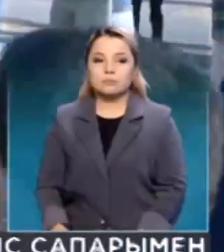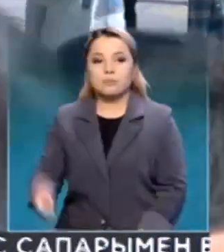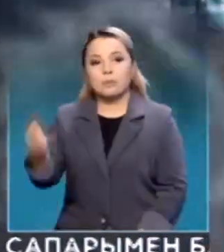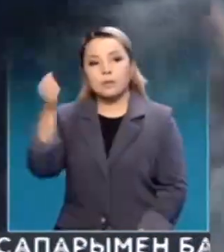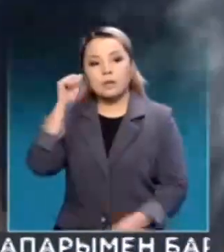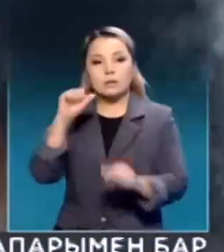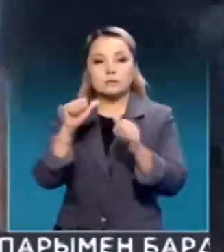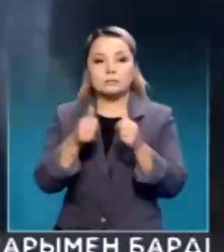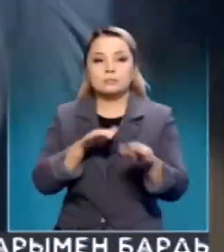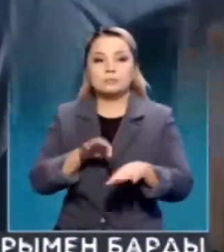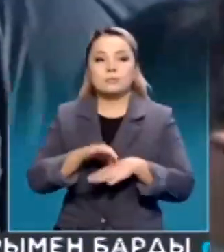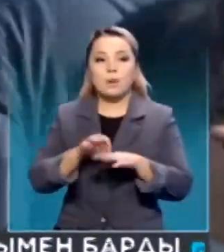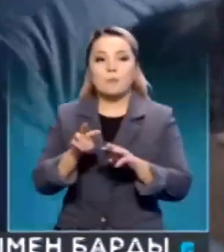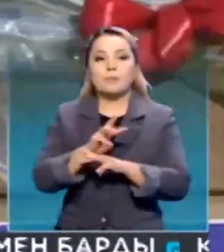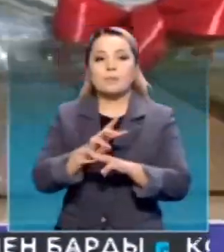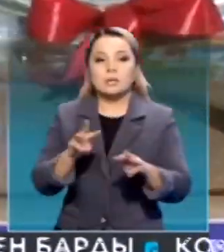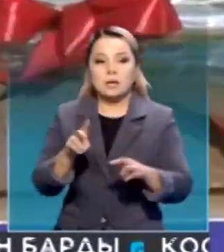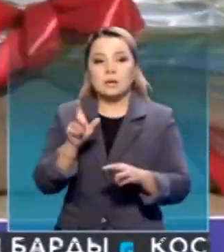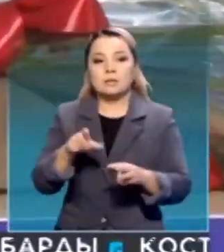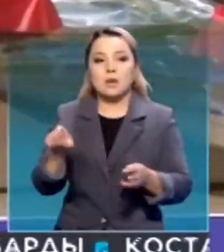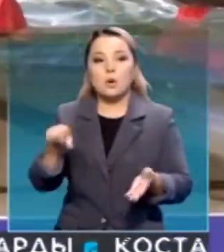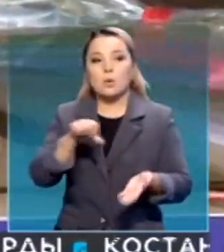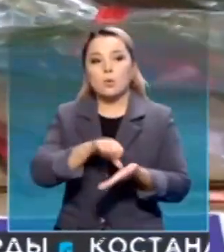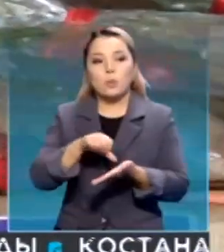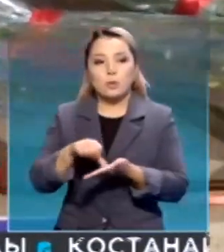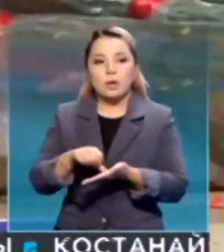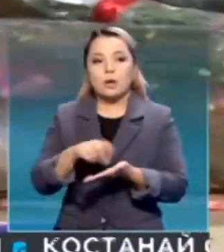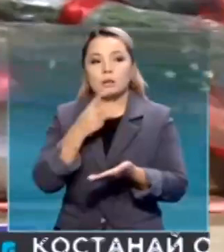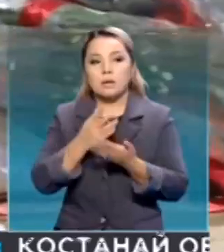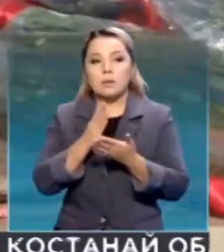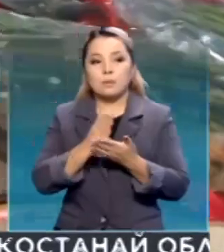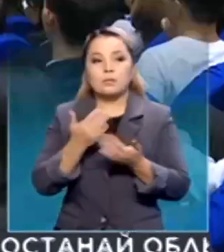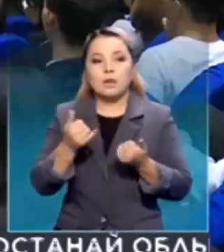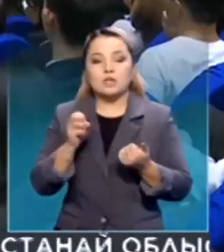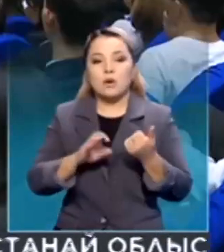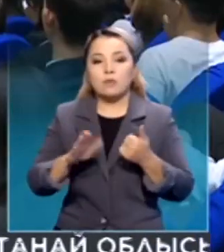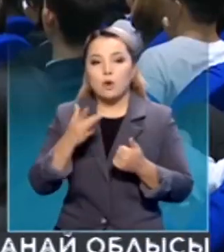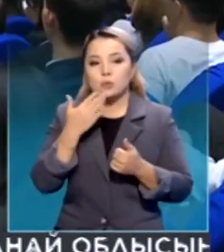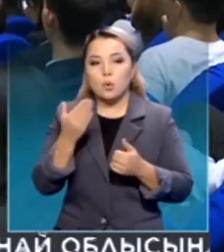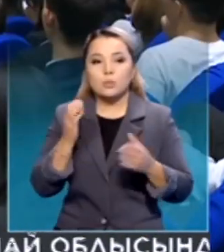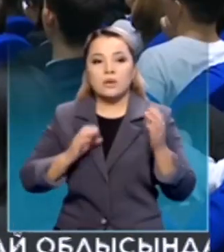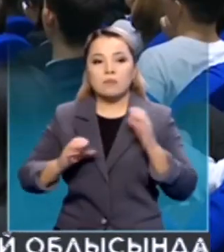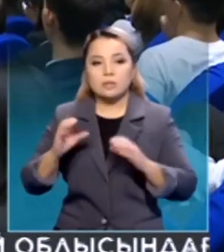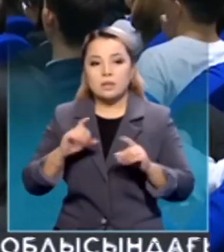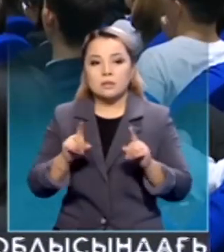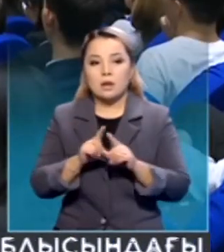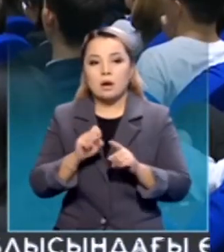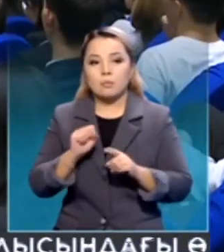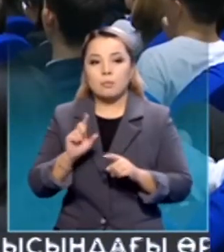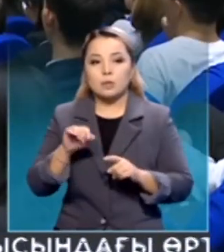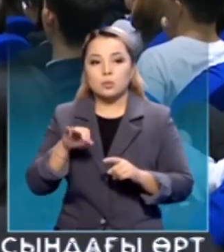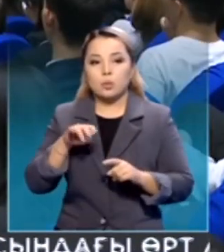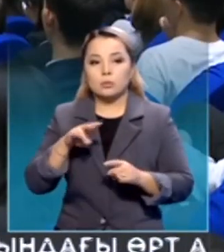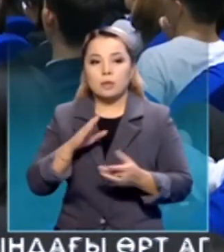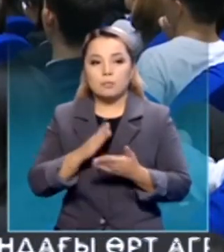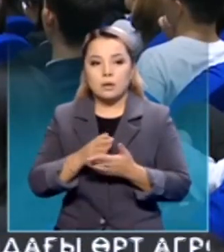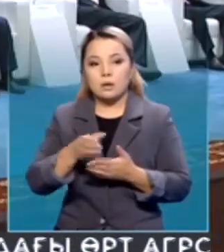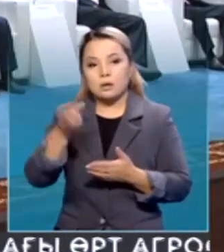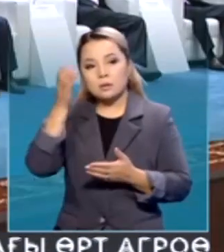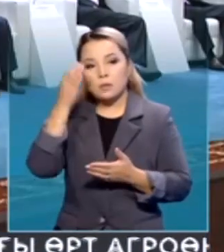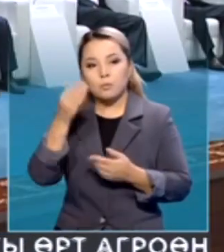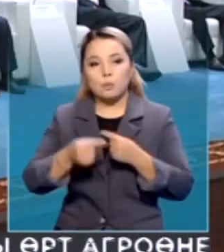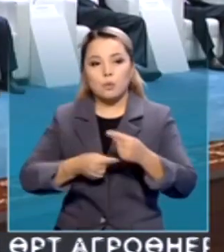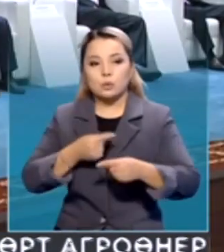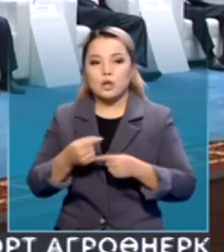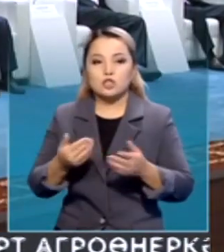Ескерткішке гүл қою рәсіміне министрлер мен зиялы қауым өкілдері қатысты. Бұдан кейін Еуразия ұлттық университетінде Ахмет Байтұрсынұлының ғылыми мұрасы